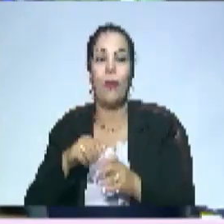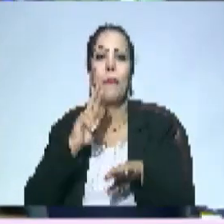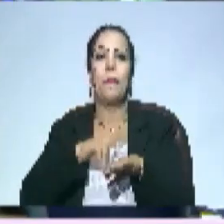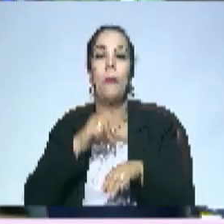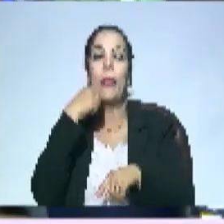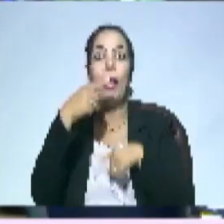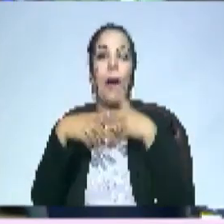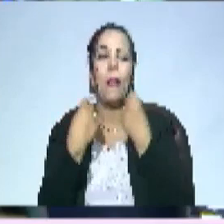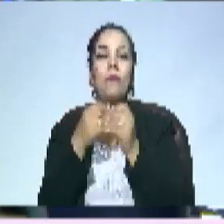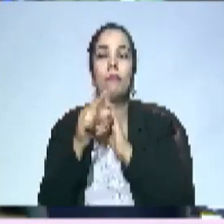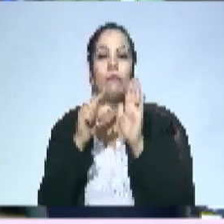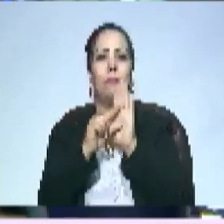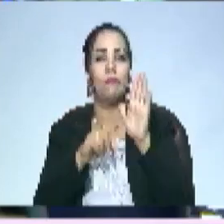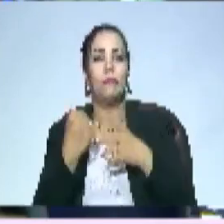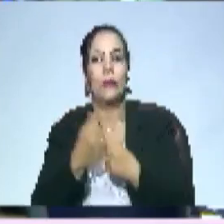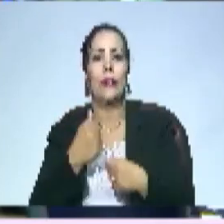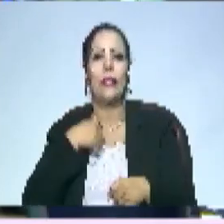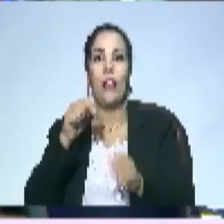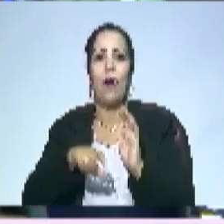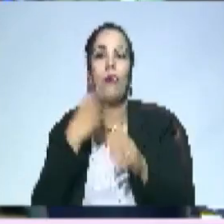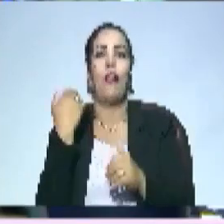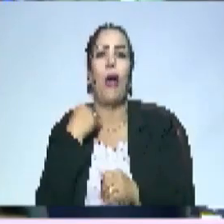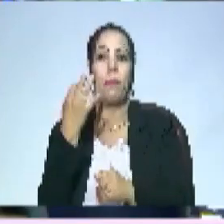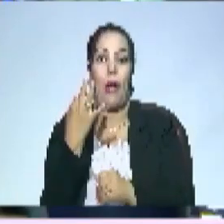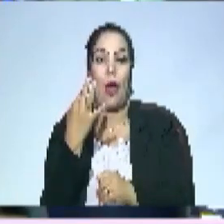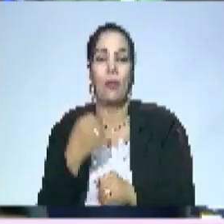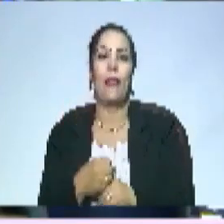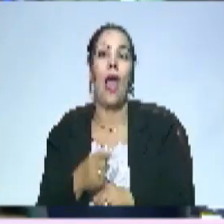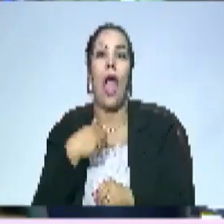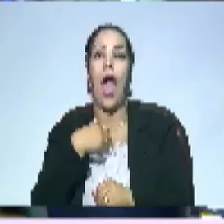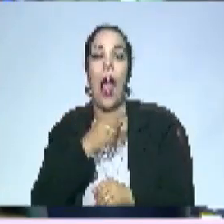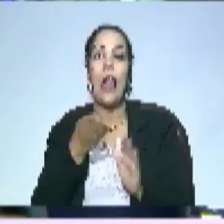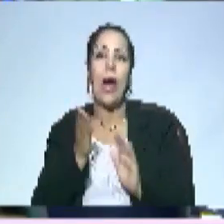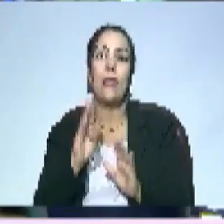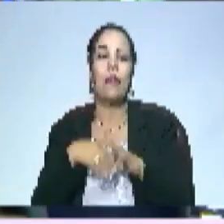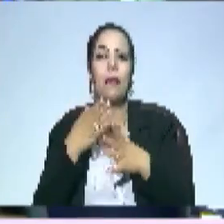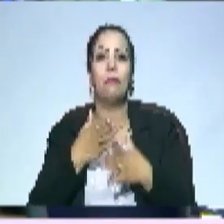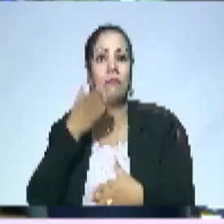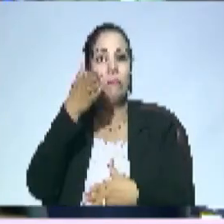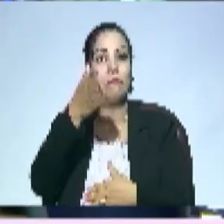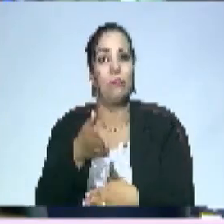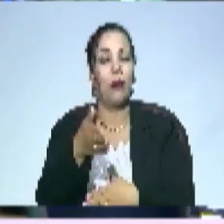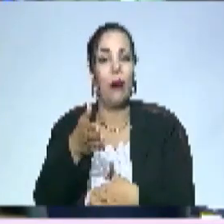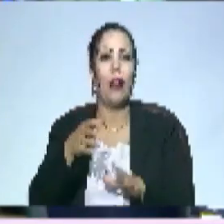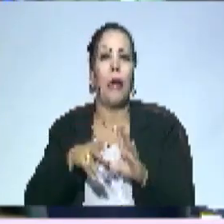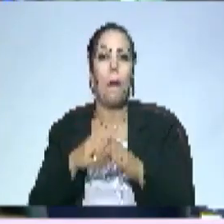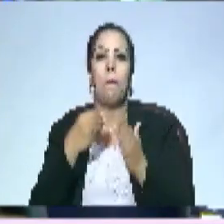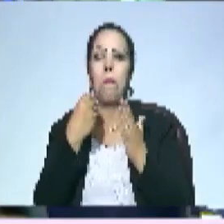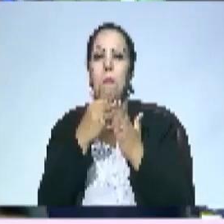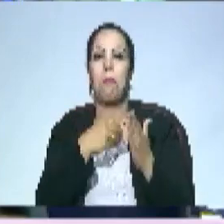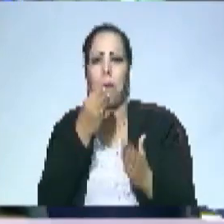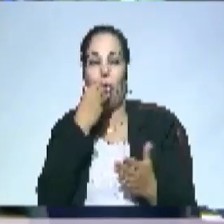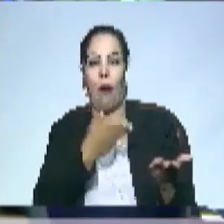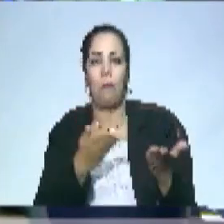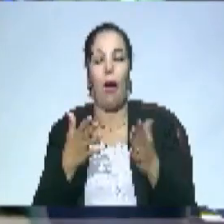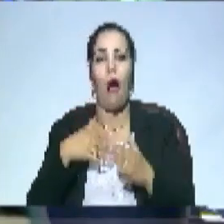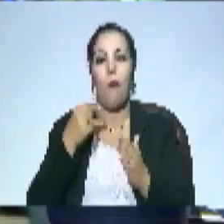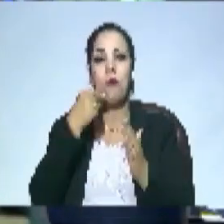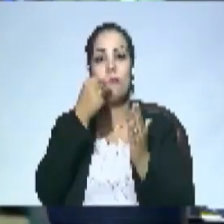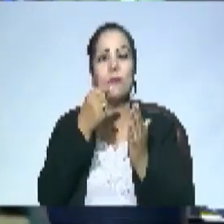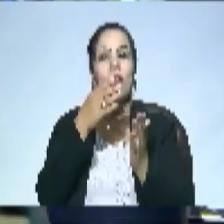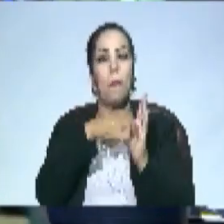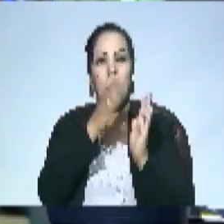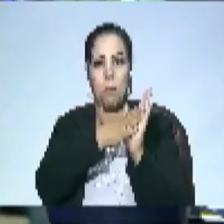بنكمل بقية الحلقات بتاعتنا. النهاردة الحلقة 3 على كارت، داخلين المطعم بنطلب اللي بنطلبه هنلاقيه هنا